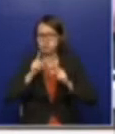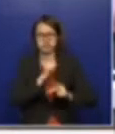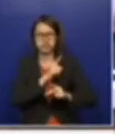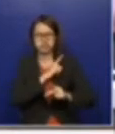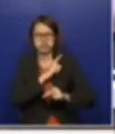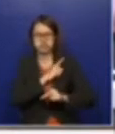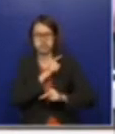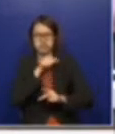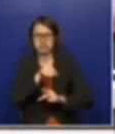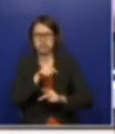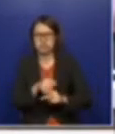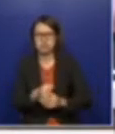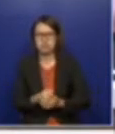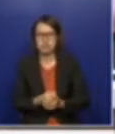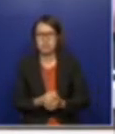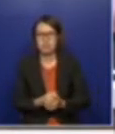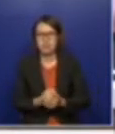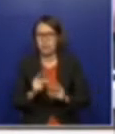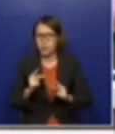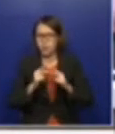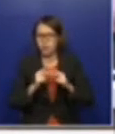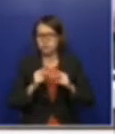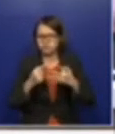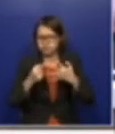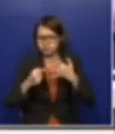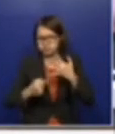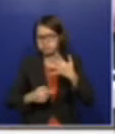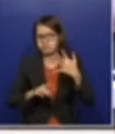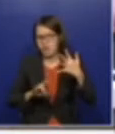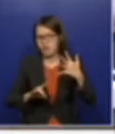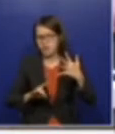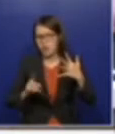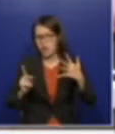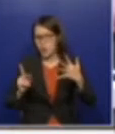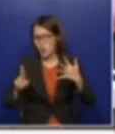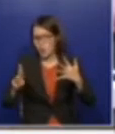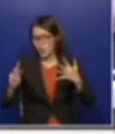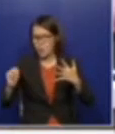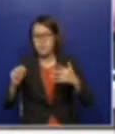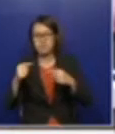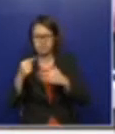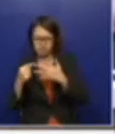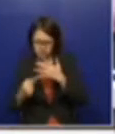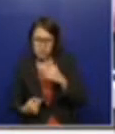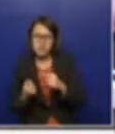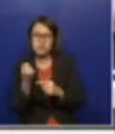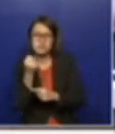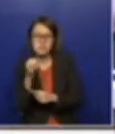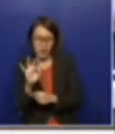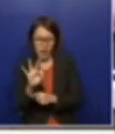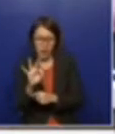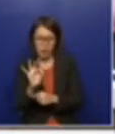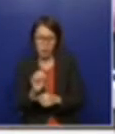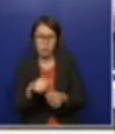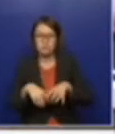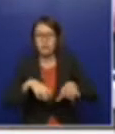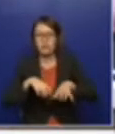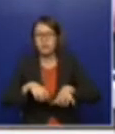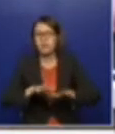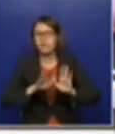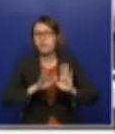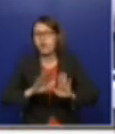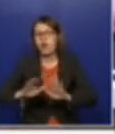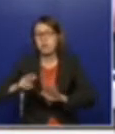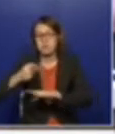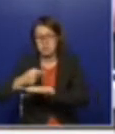ผิดชอบถึง8กระทรวง19กรมเพราะฉะนั้นการจัดการที่ดินผมอยากจะเสนอต่อท่านประธ